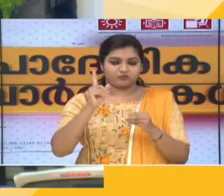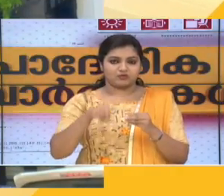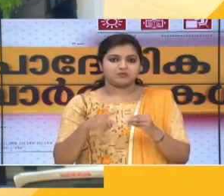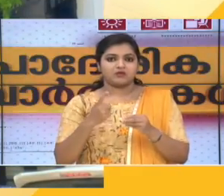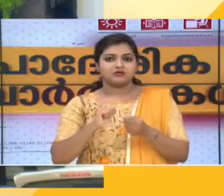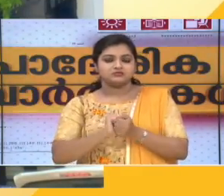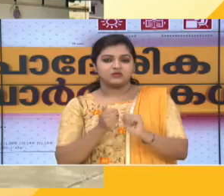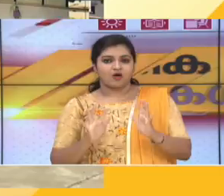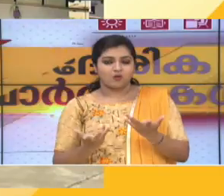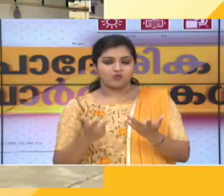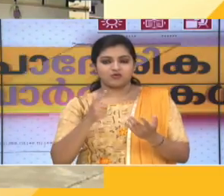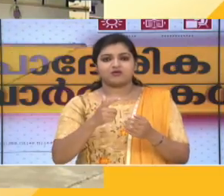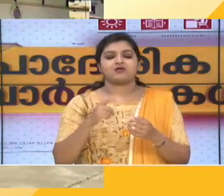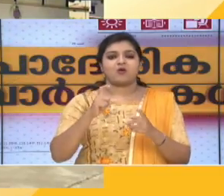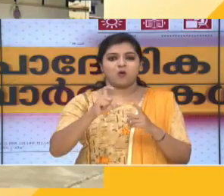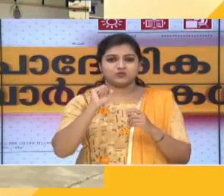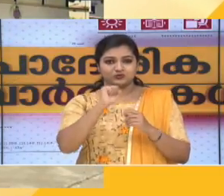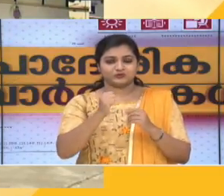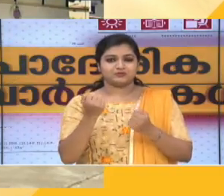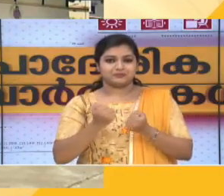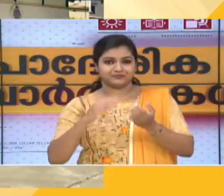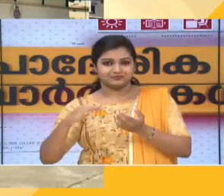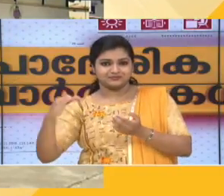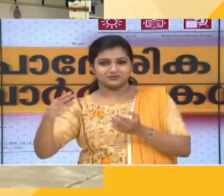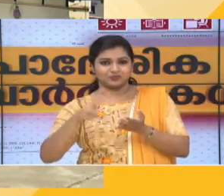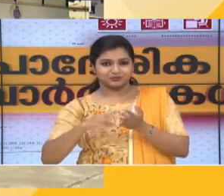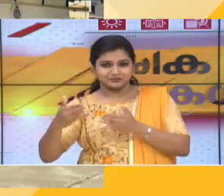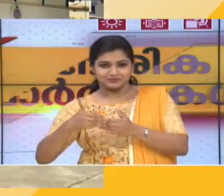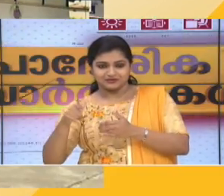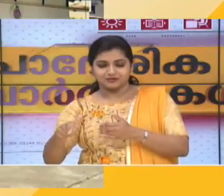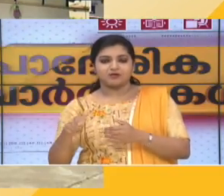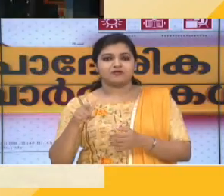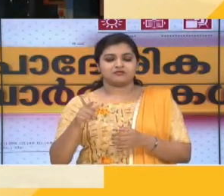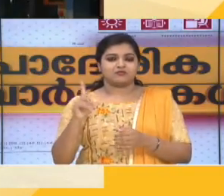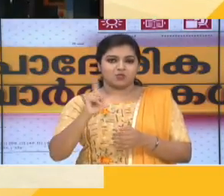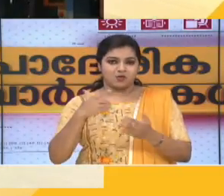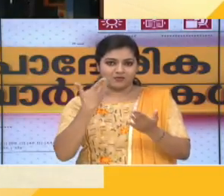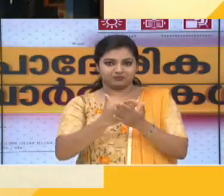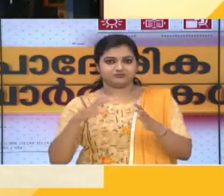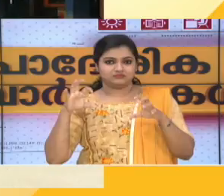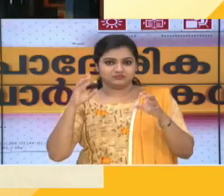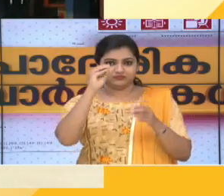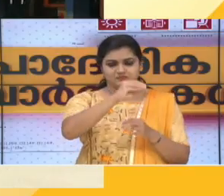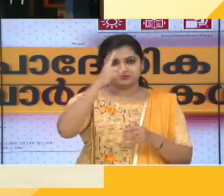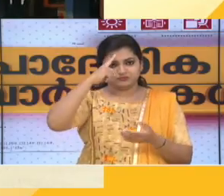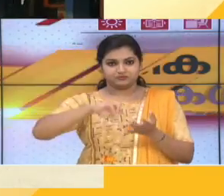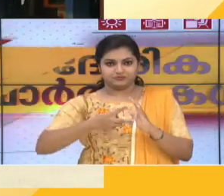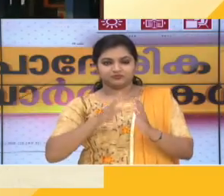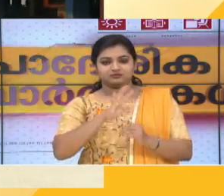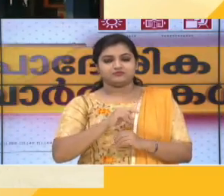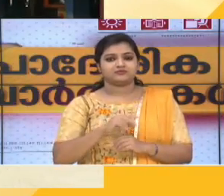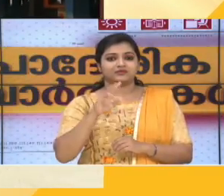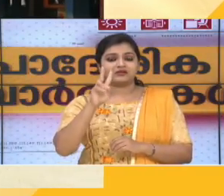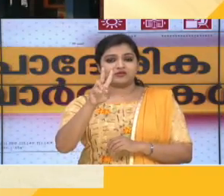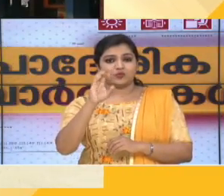രൂക്ഷമായതോടെയാണ് നഗരസഭാ കെട്ടിടത്തോട് ചേർന്നുള്ള മുനിസിപ്പൽ ബസ് സ്റ്റാൻഡ് പണയപ്പെടുത്താൻ തീരുമാനിച്ചത്. 20 വർഷത്തെ കാലാവധിയിൽ 5 കോടി രൂപ വായ്പ